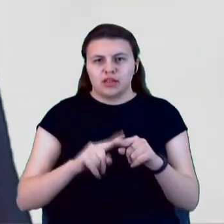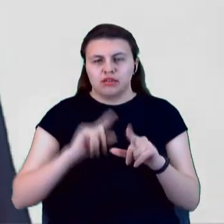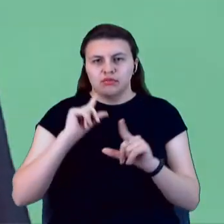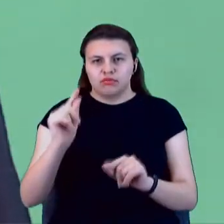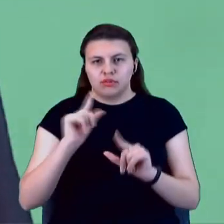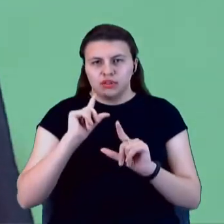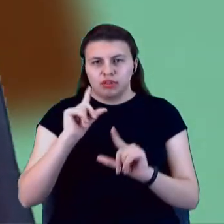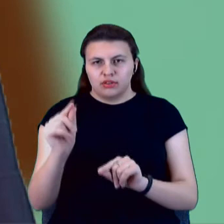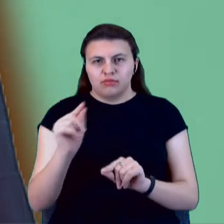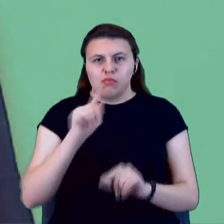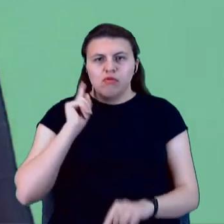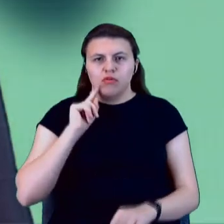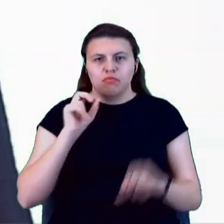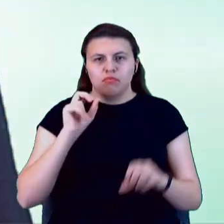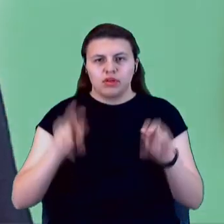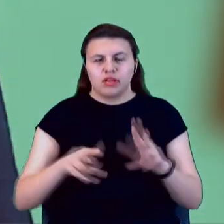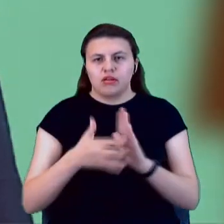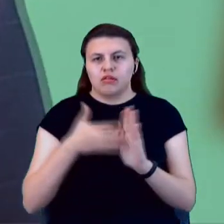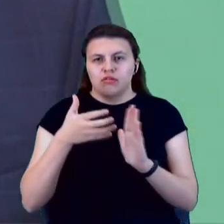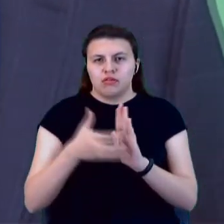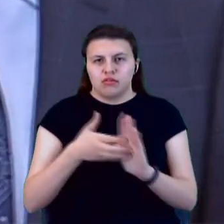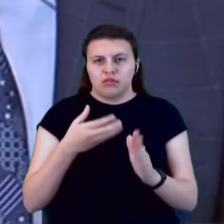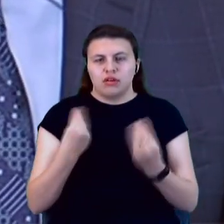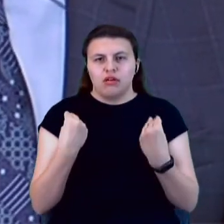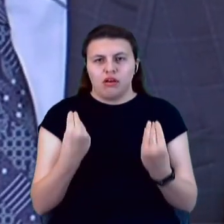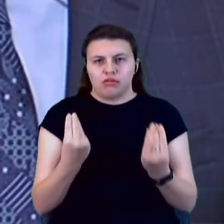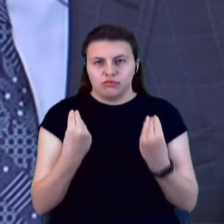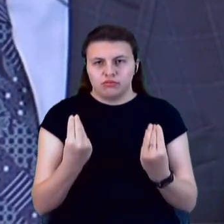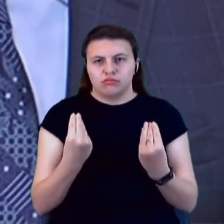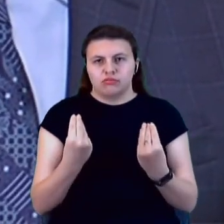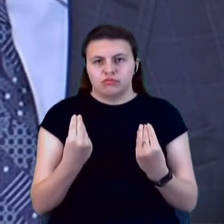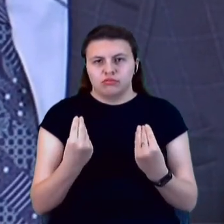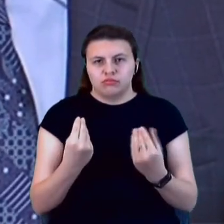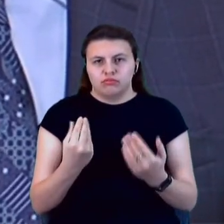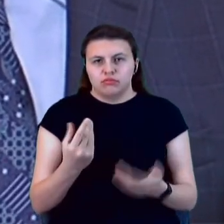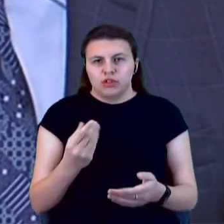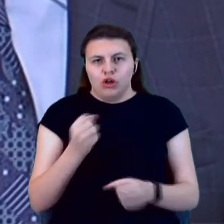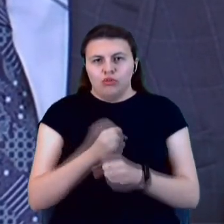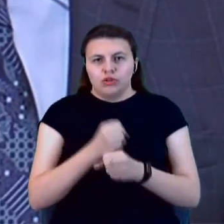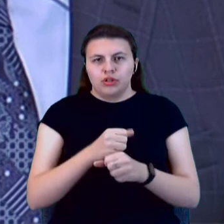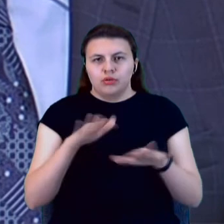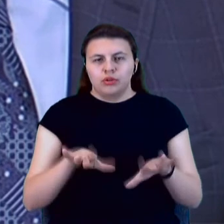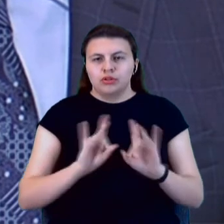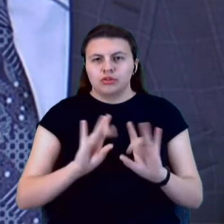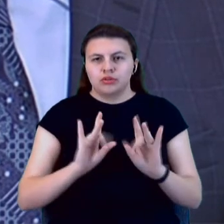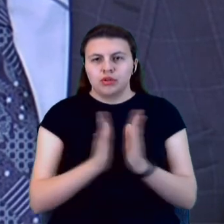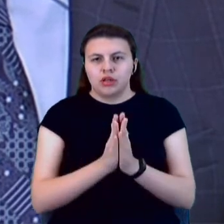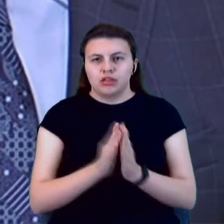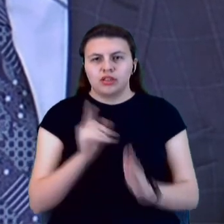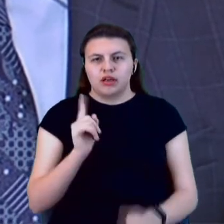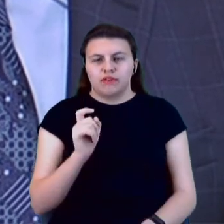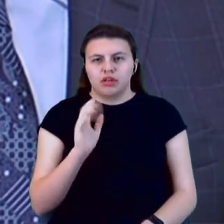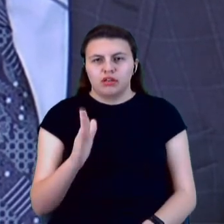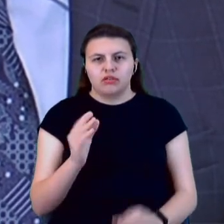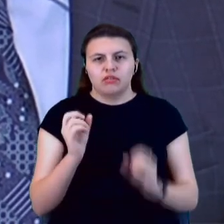міста через недостатню якість робочих місць. Розкажіть, будь ласка, за хвилину, яким чином ви